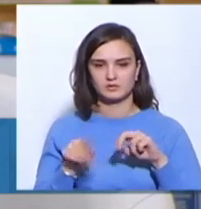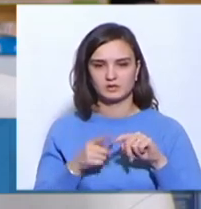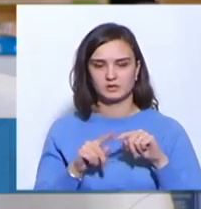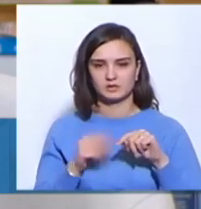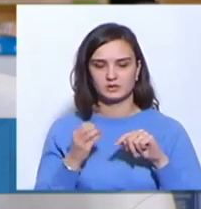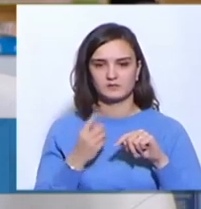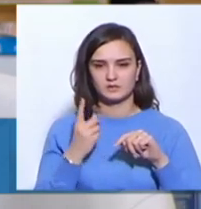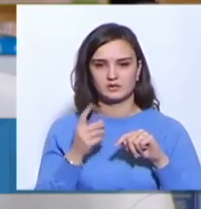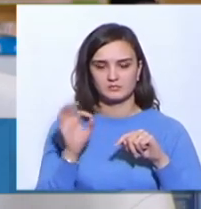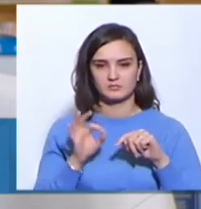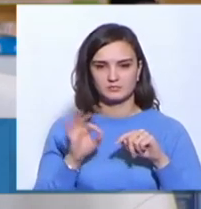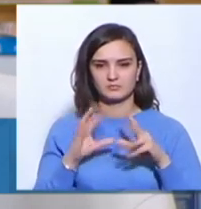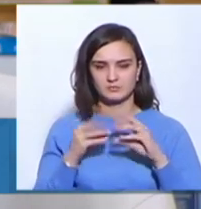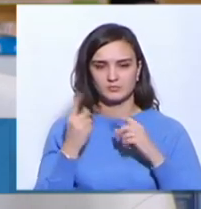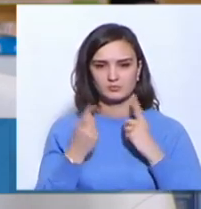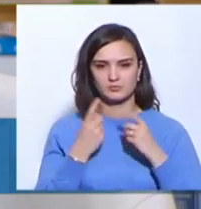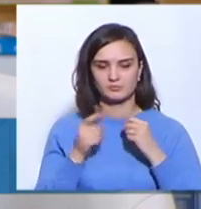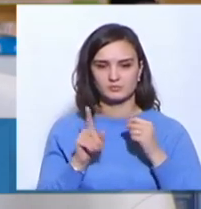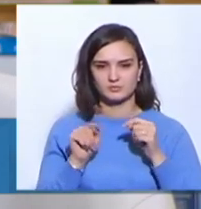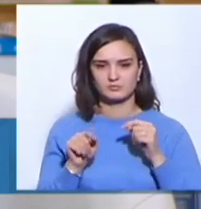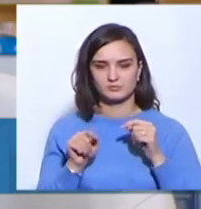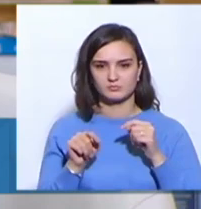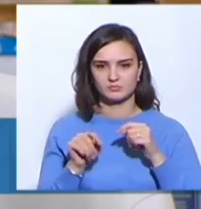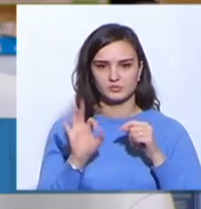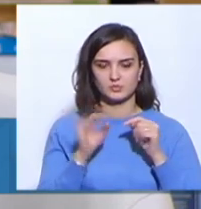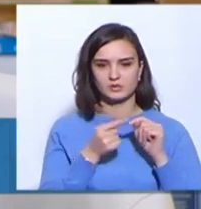კიდევ ერთი სტატისტიკური მონაცემი, რომ